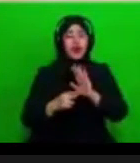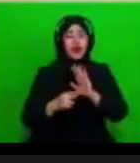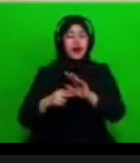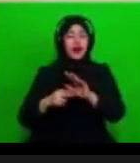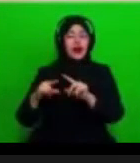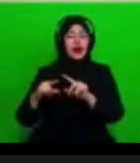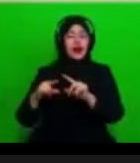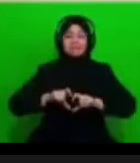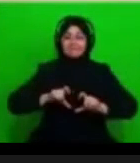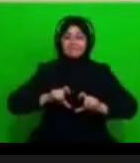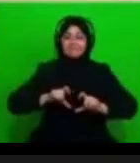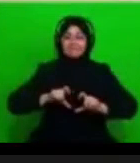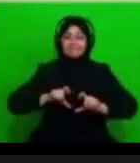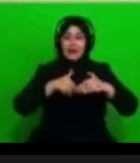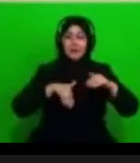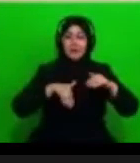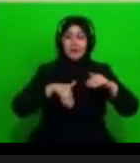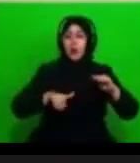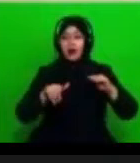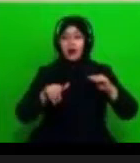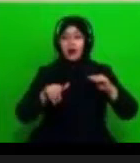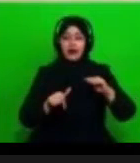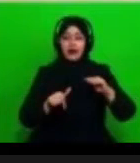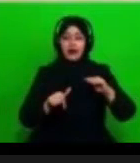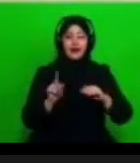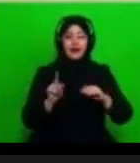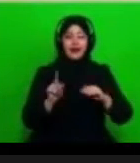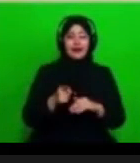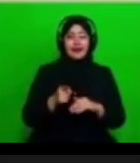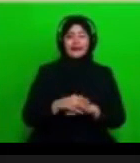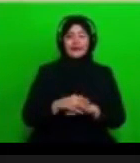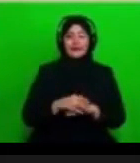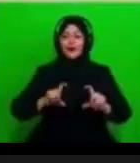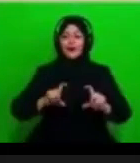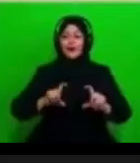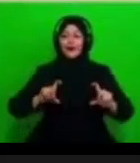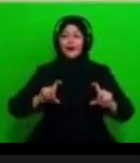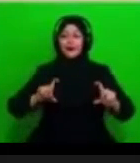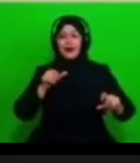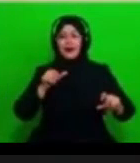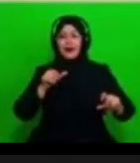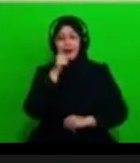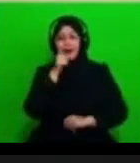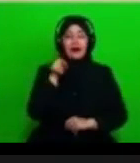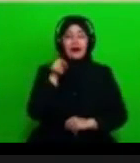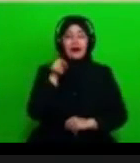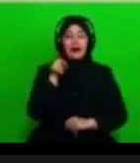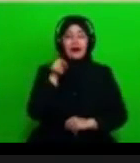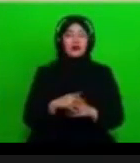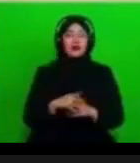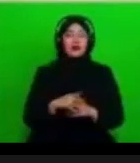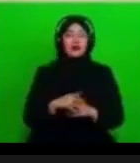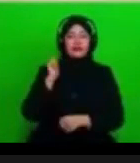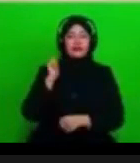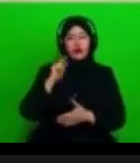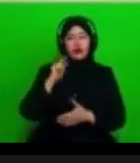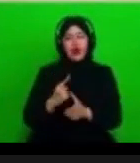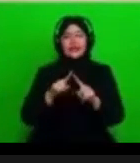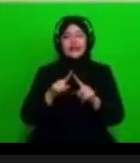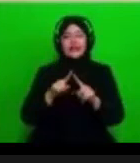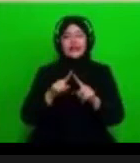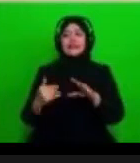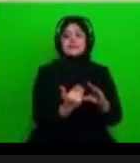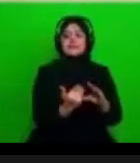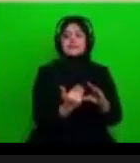ada tim verifikasi saja. Yang betul. Untuk menilai. Betul. Nanti 5 pantun terpilih dan tentunya. Dan akan terpilih 5 pantun hadiah. Yang akan kita bacakan.